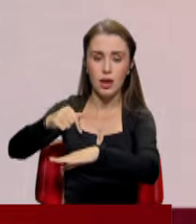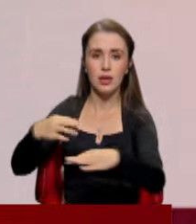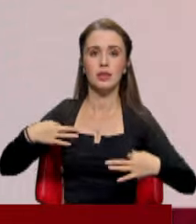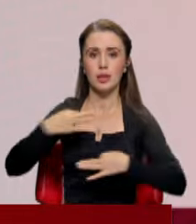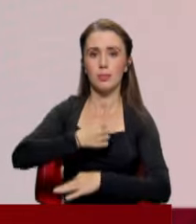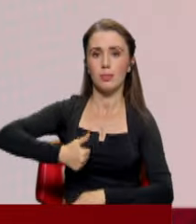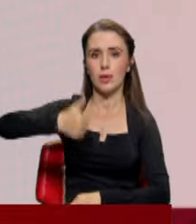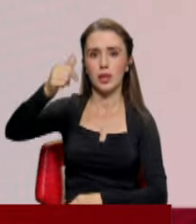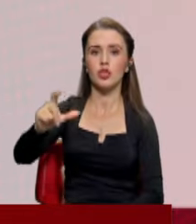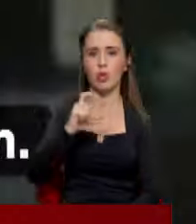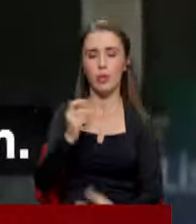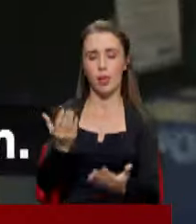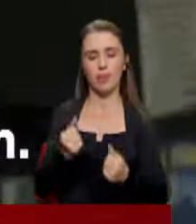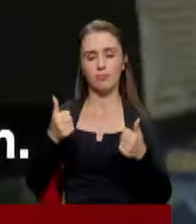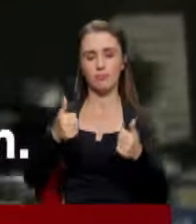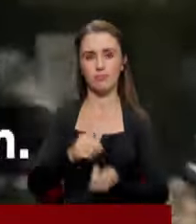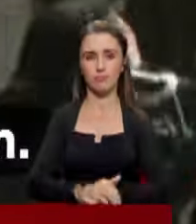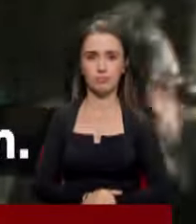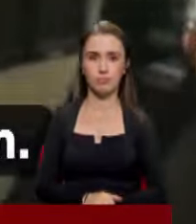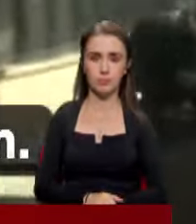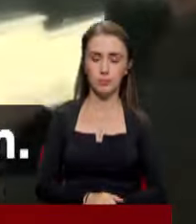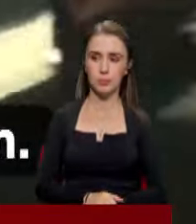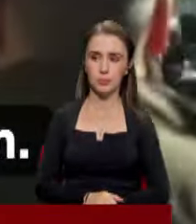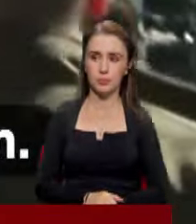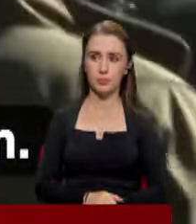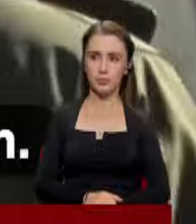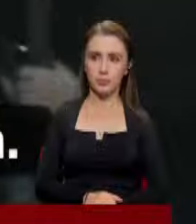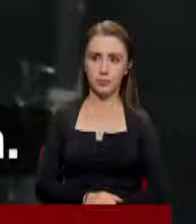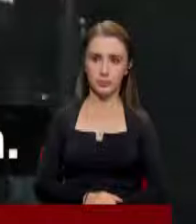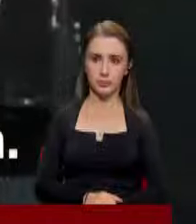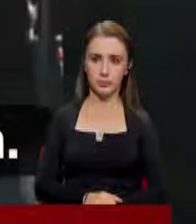Başkan ben alacağım cevabı aldım L Edi Ben